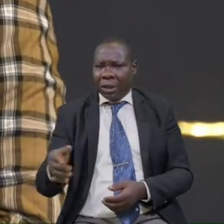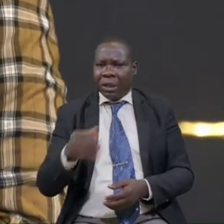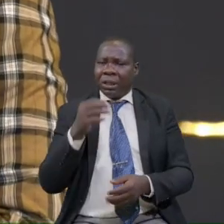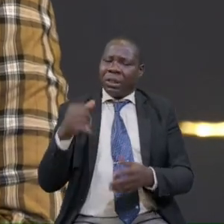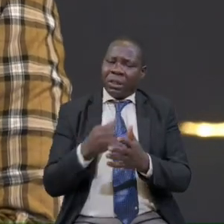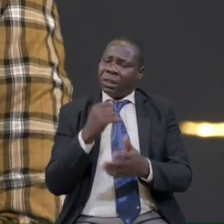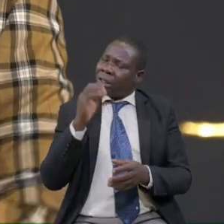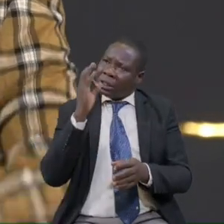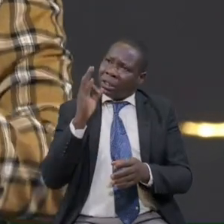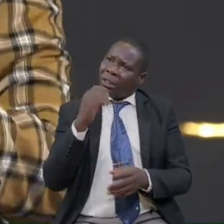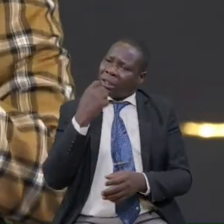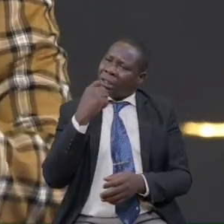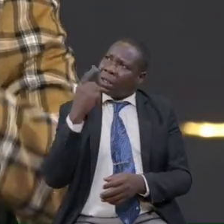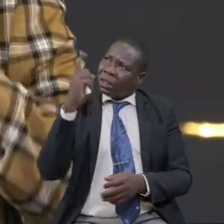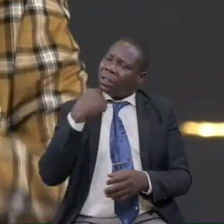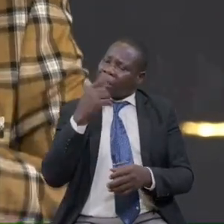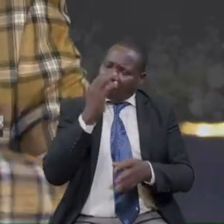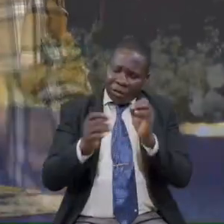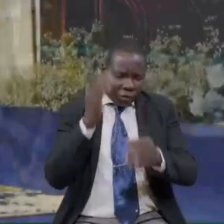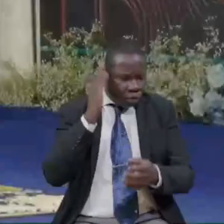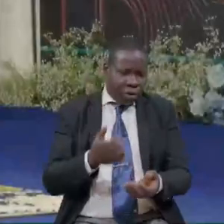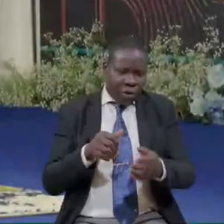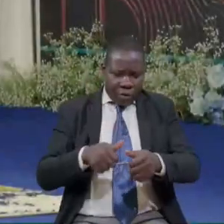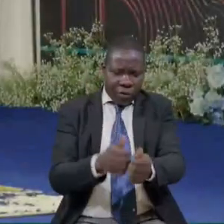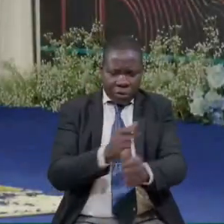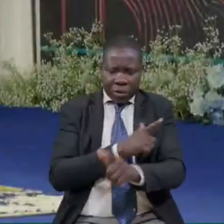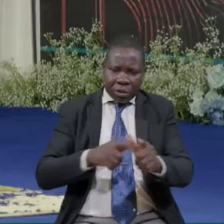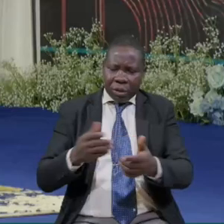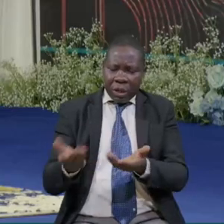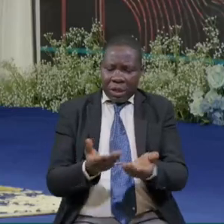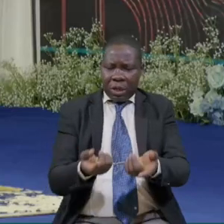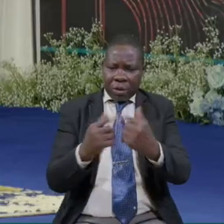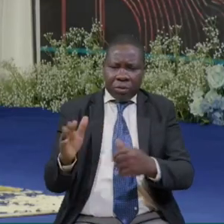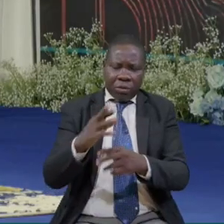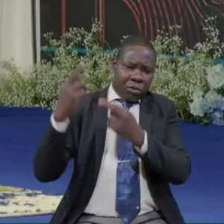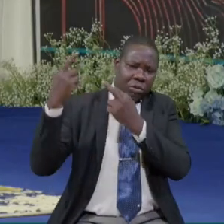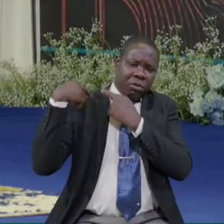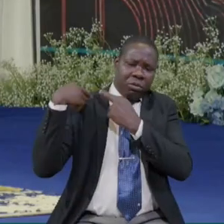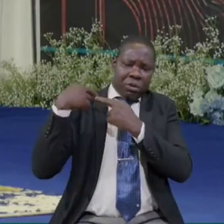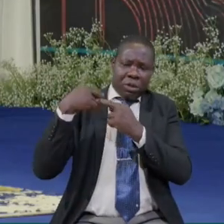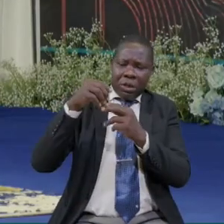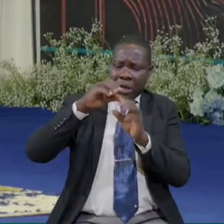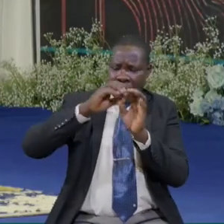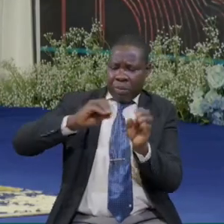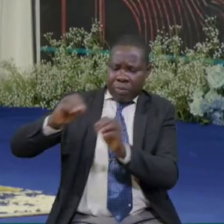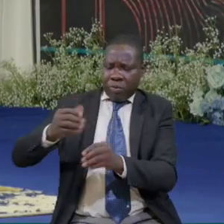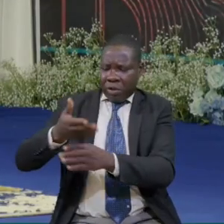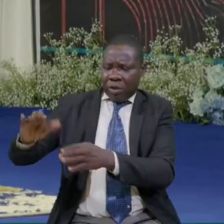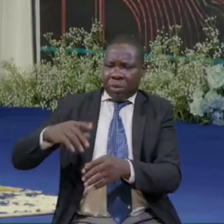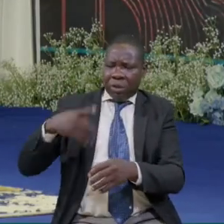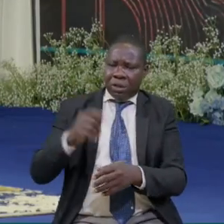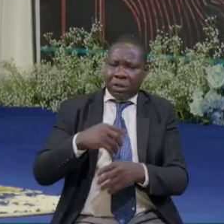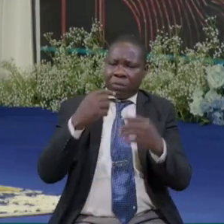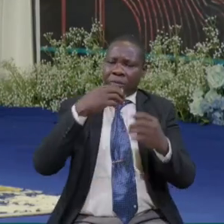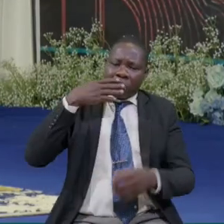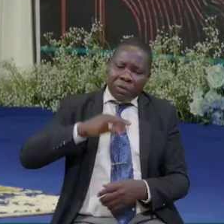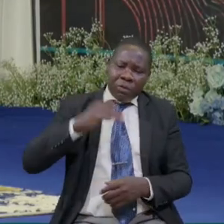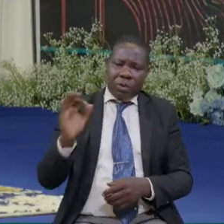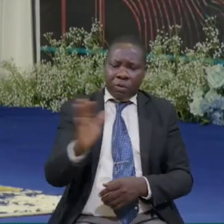suivre le Seigneur, voici votre responsabilité. Et il dit, ôtez de devant mes yeux